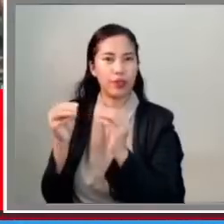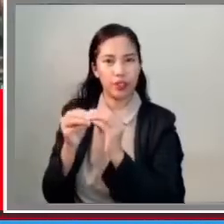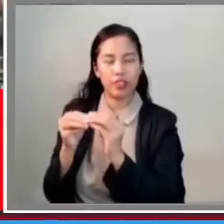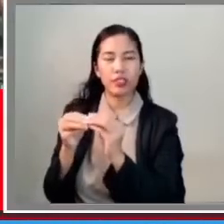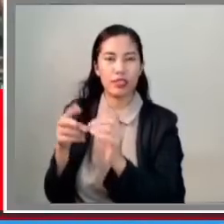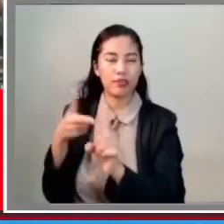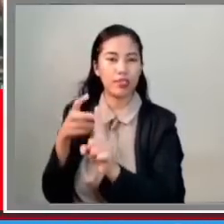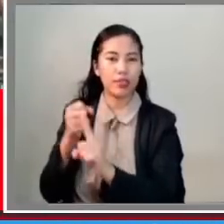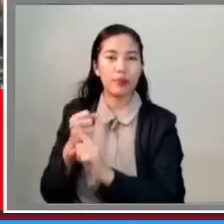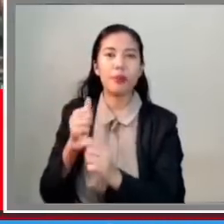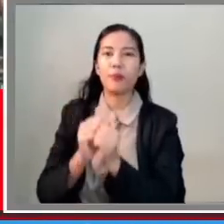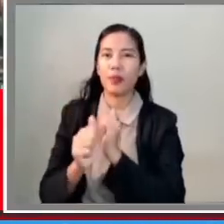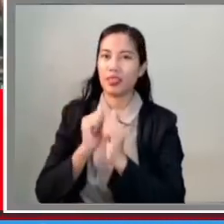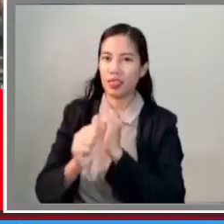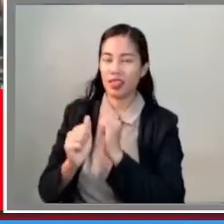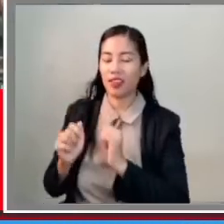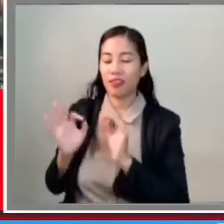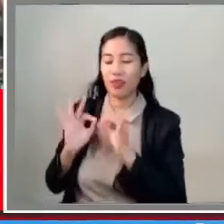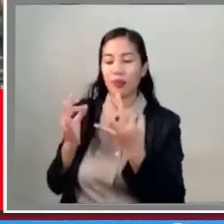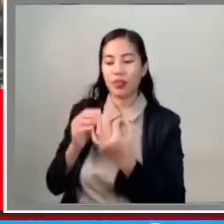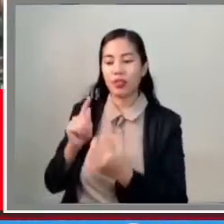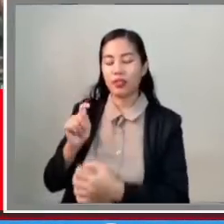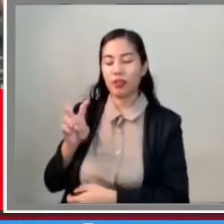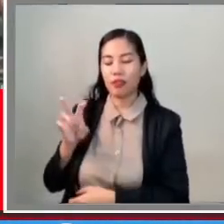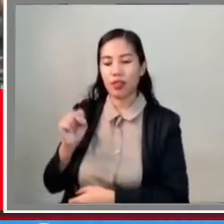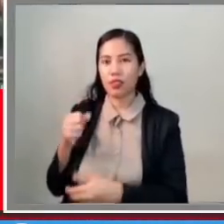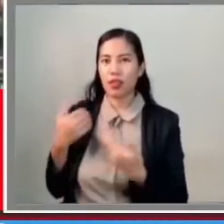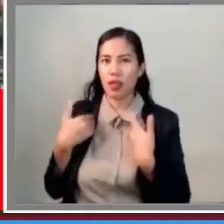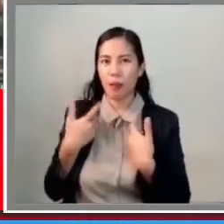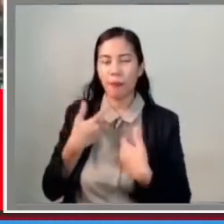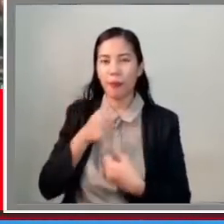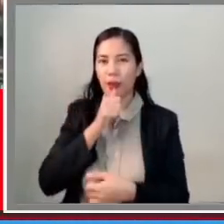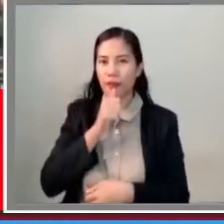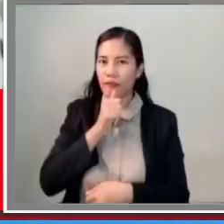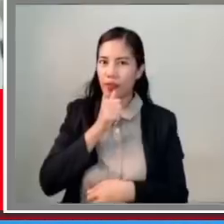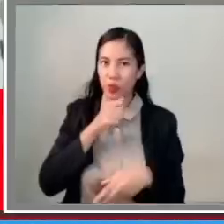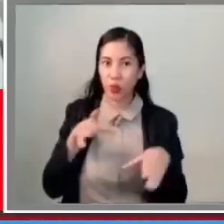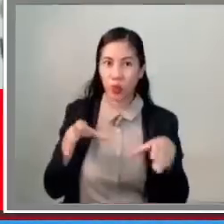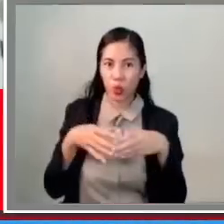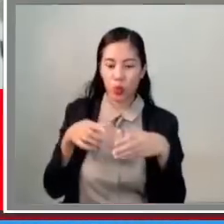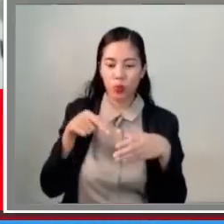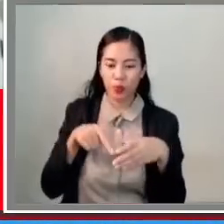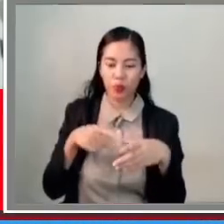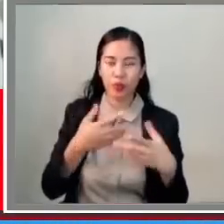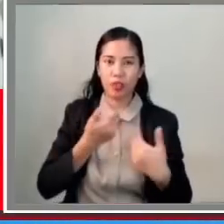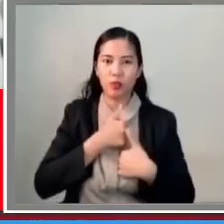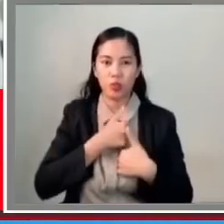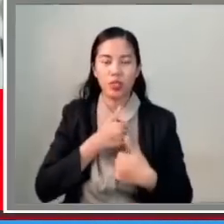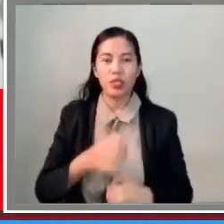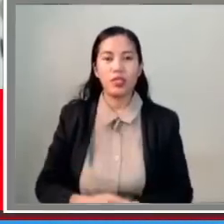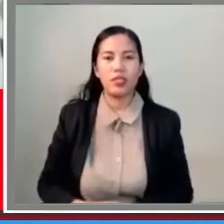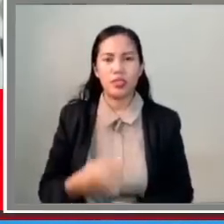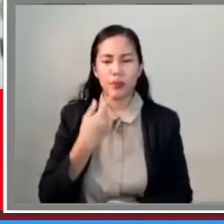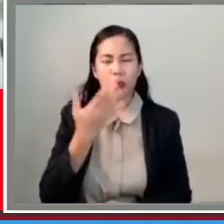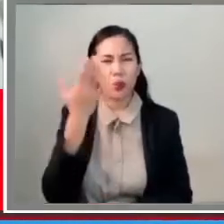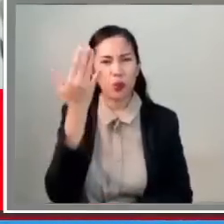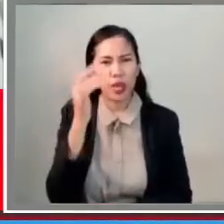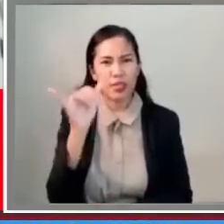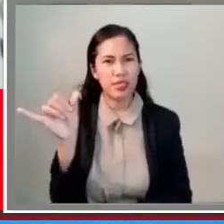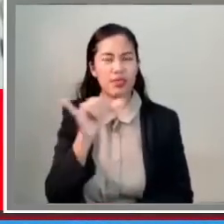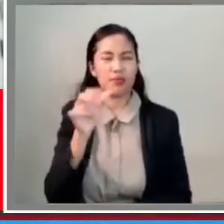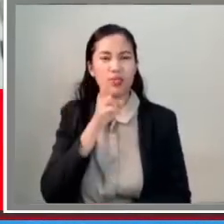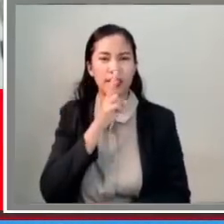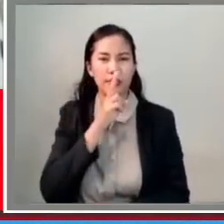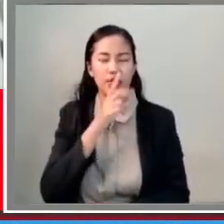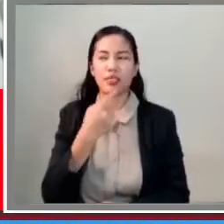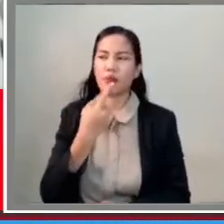Sen. Ronald Bato de la Rosa, hindi ba sila nahuhuli? Bakit pareho yung mga suspect? Ang sagot ni Mayor Digamo, may ibang nahuhuli pero meron